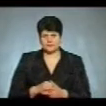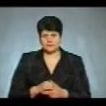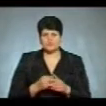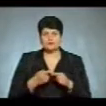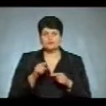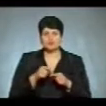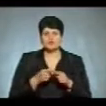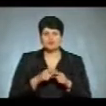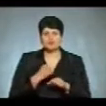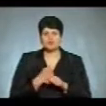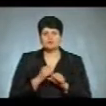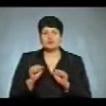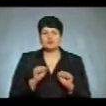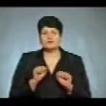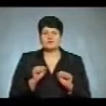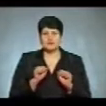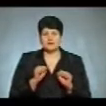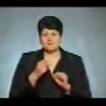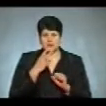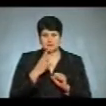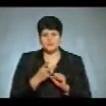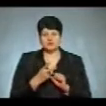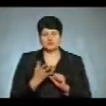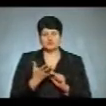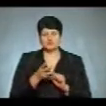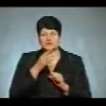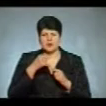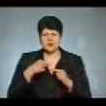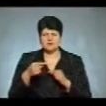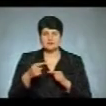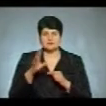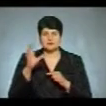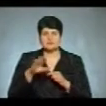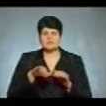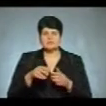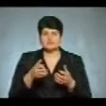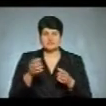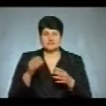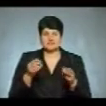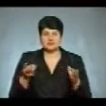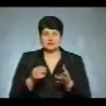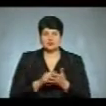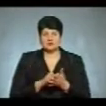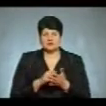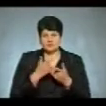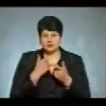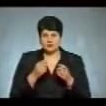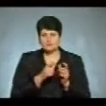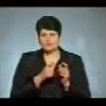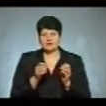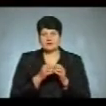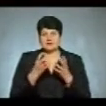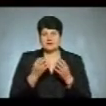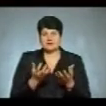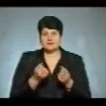роботу управління передбачено деякий час, і після отримання усієї необхідної інформації протягом 10 днів